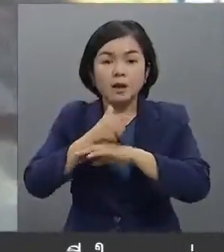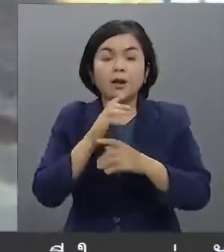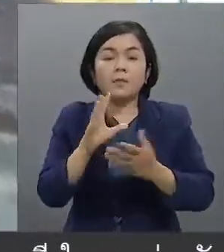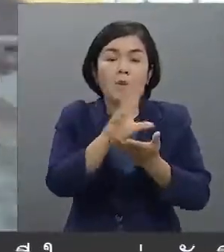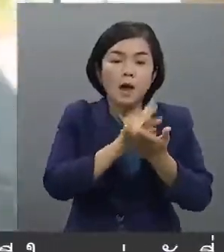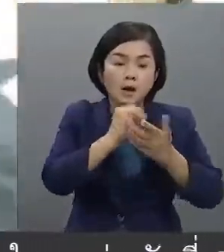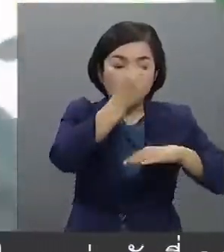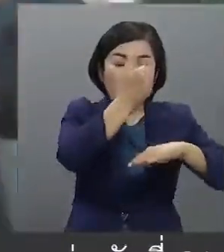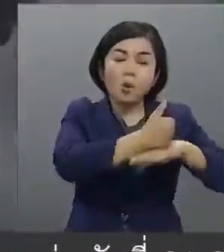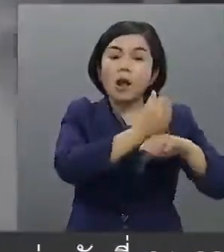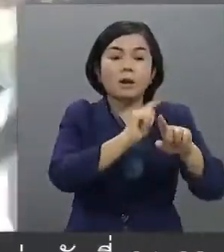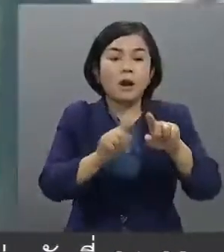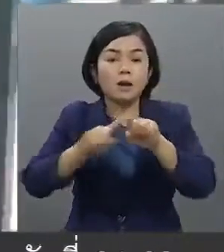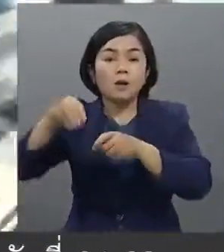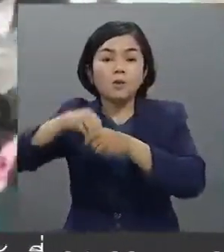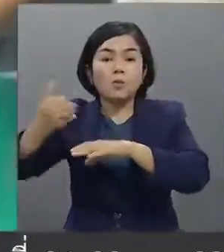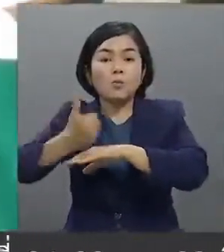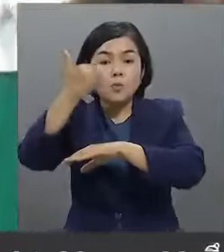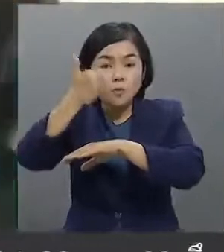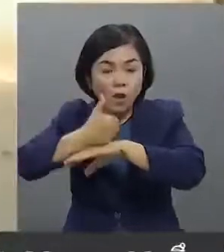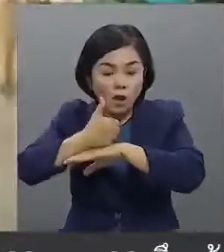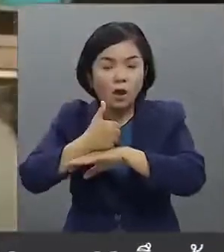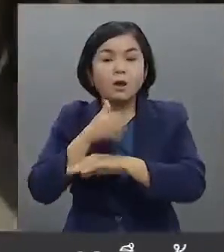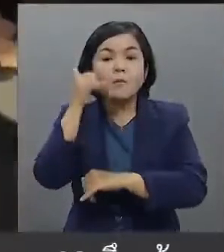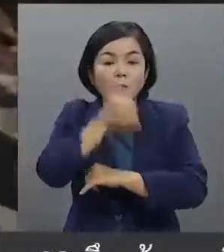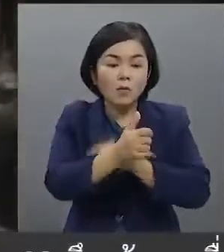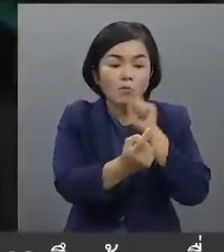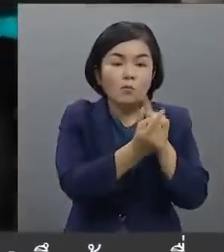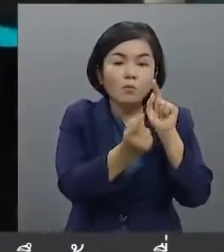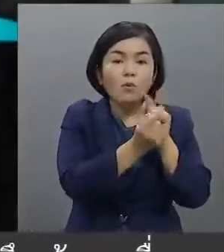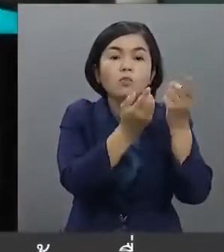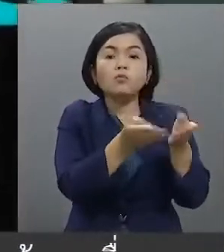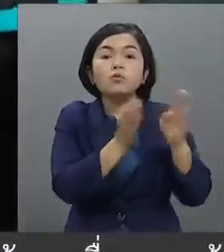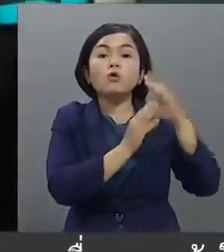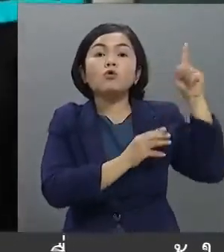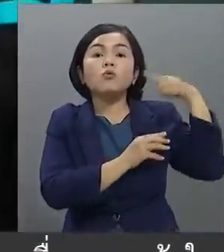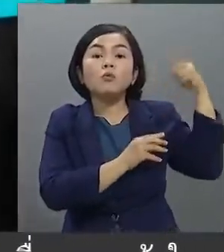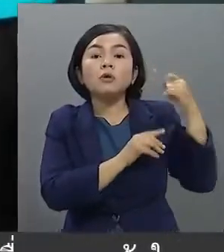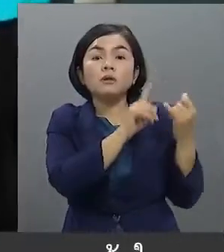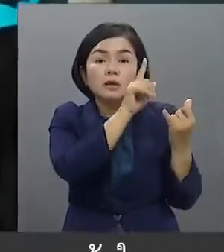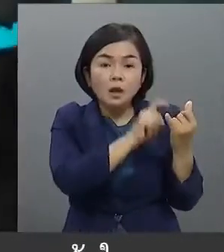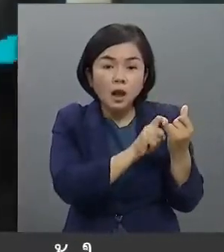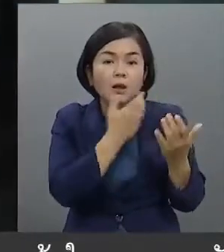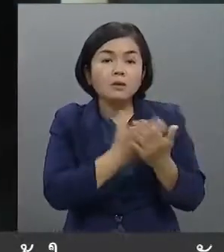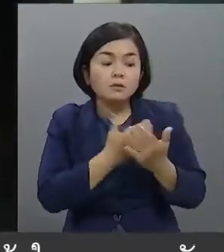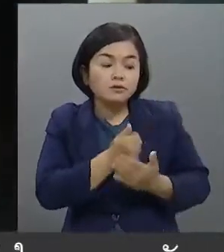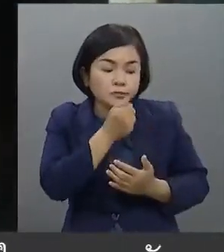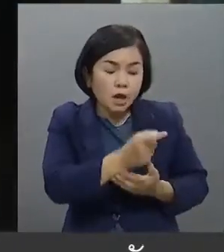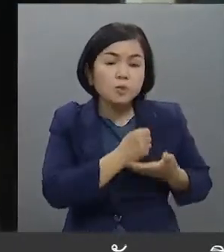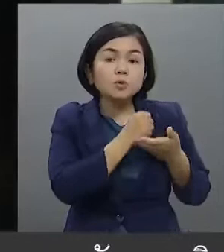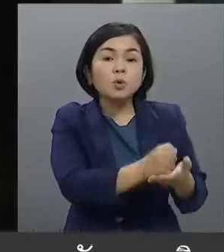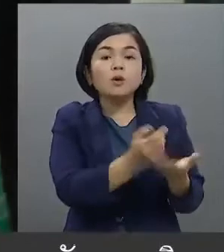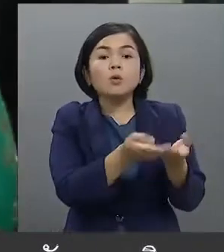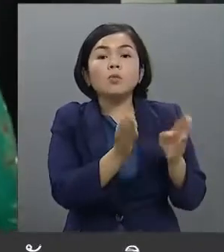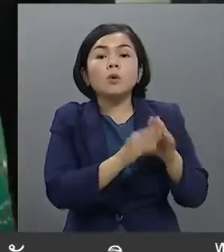ทยาลัยค่ะก็เดินทางไปพบกับผู้ปกครองของน้องมิ้นนะคะพร้อมกับมอบเงินช่วยเหลือเยียวยา 100,000 บาทแต่ว่าทางครอบครัว